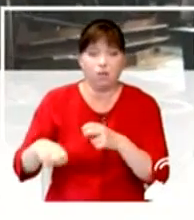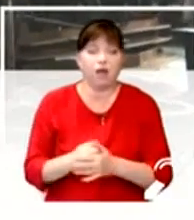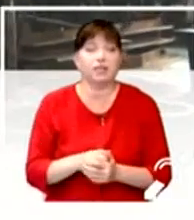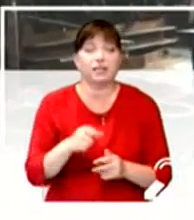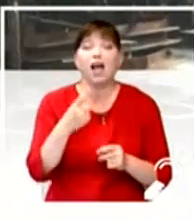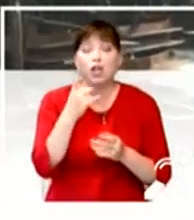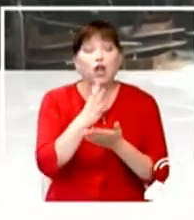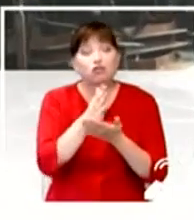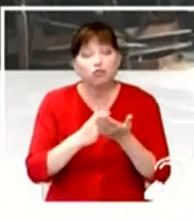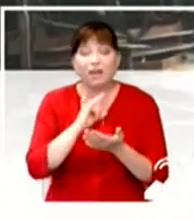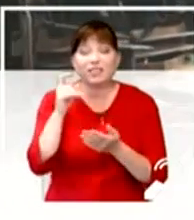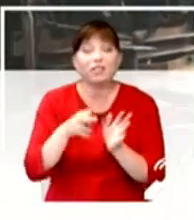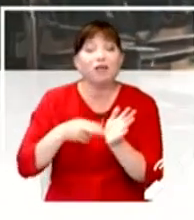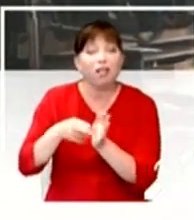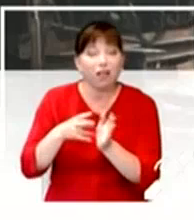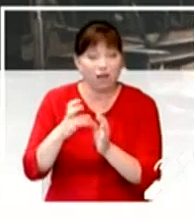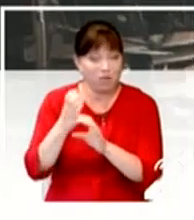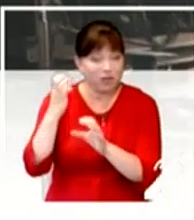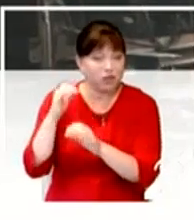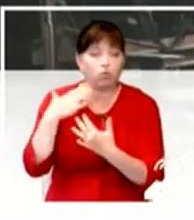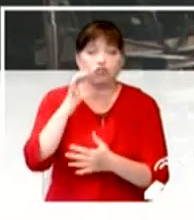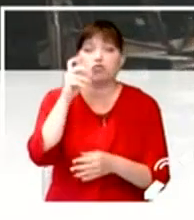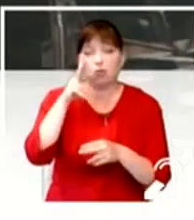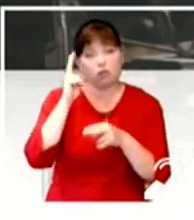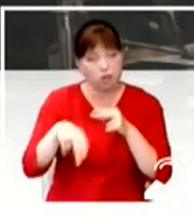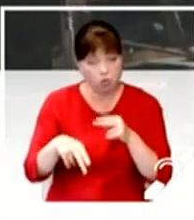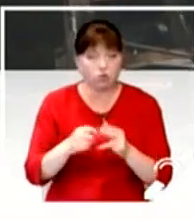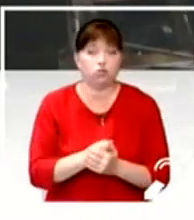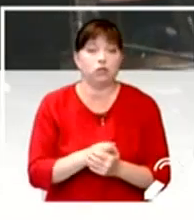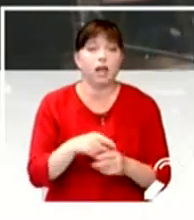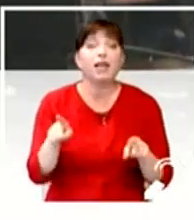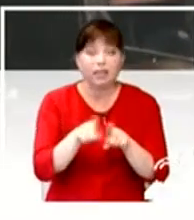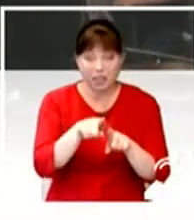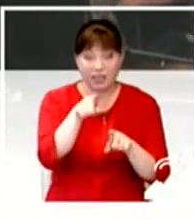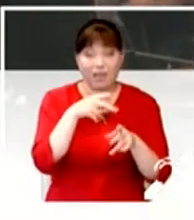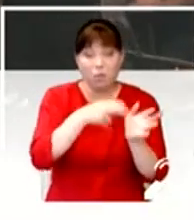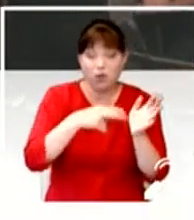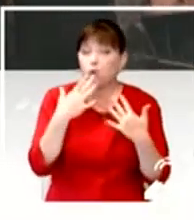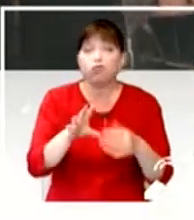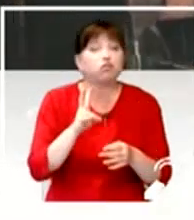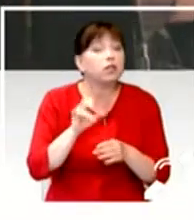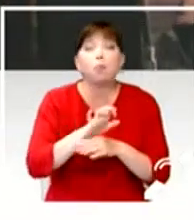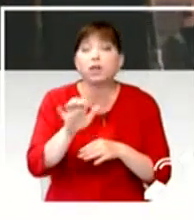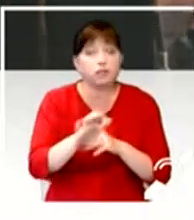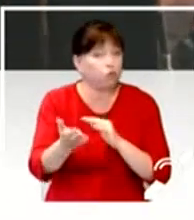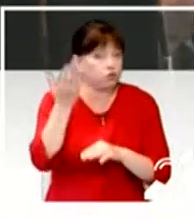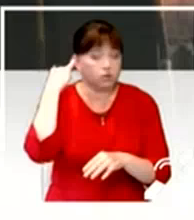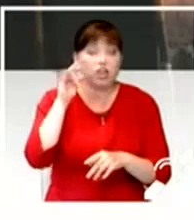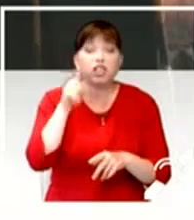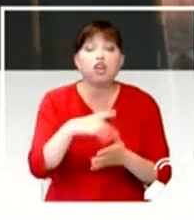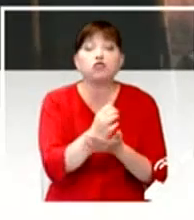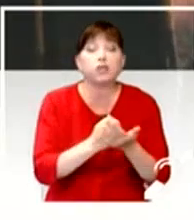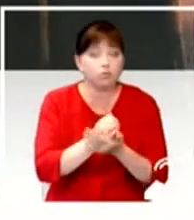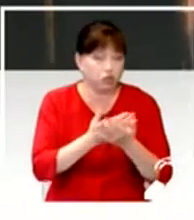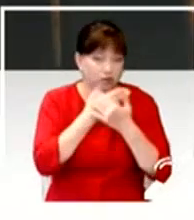dintre locomotivele din dotarea căilor ferate au termenul de exploatare depășit. Astfel de vehicule nu se mai produc de mult și nici piese pentru